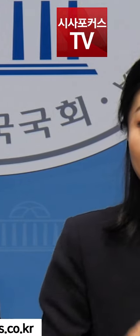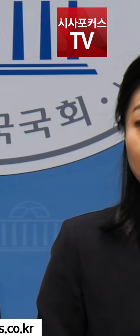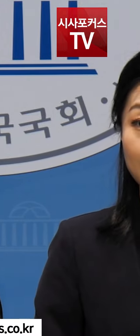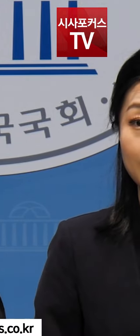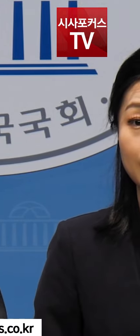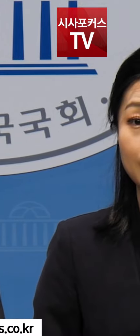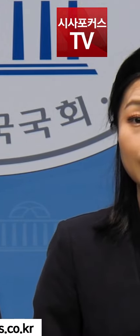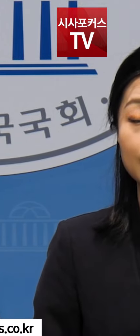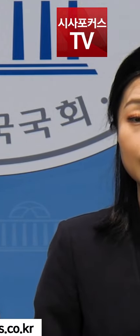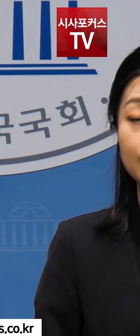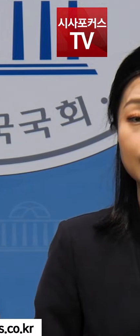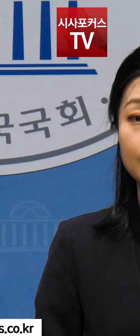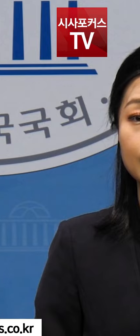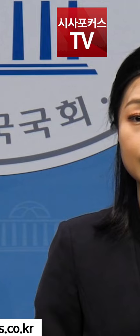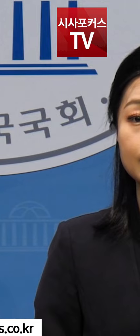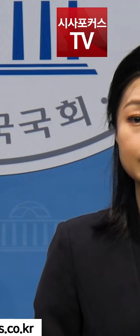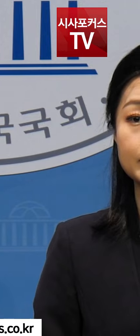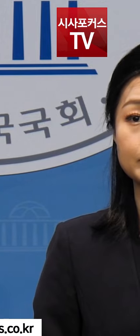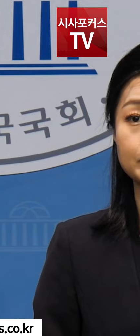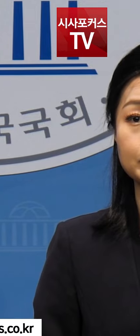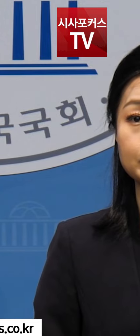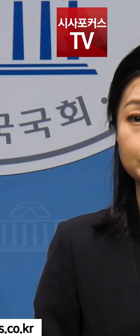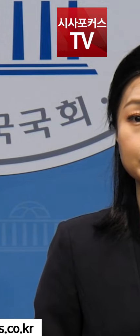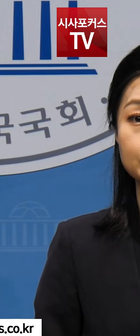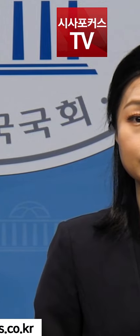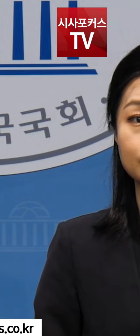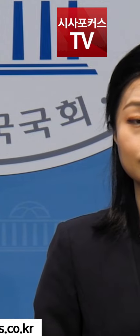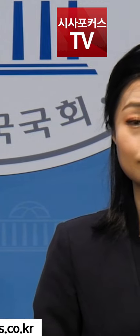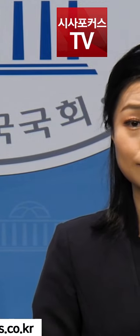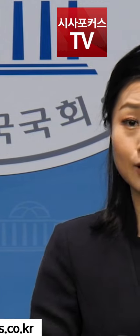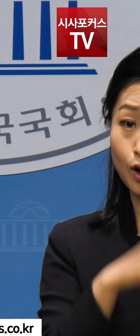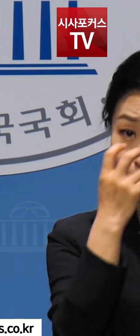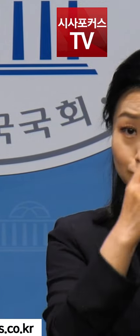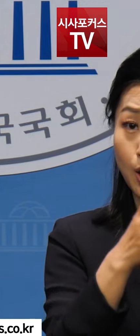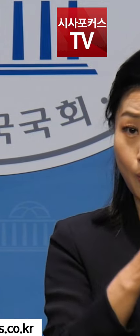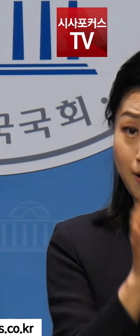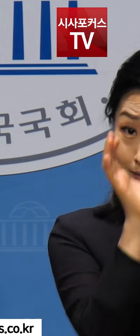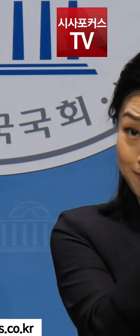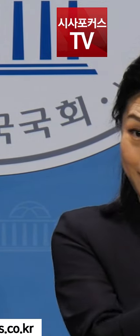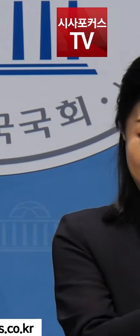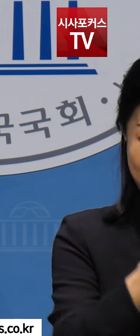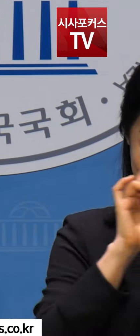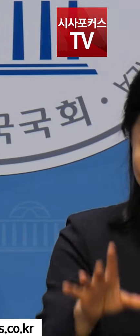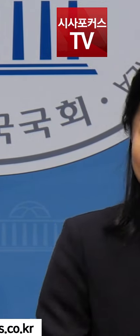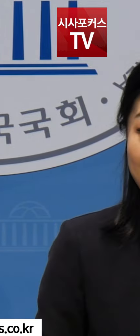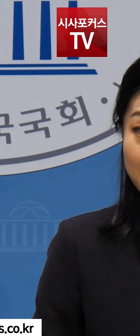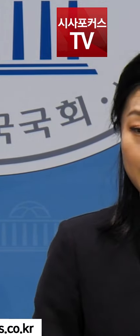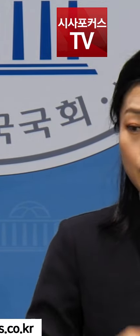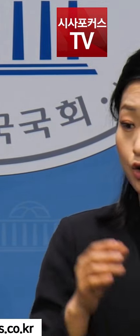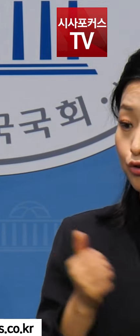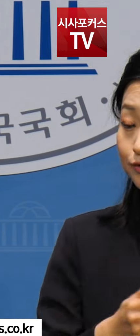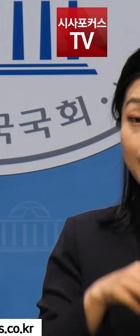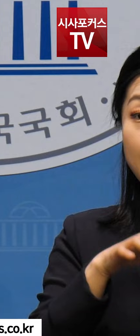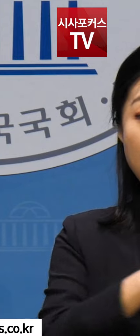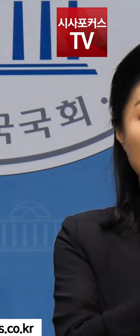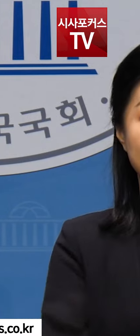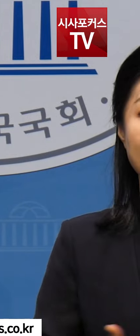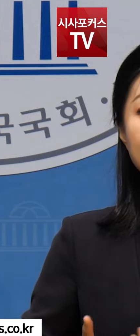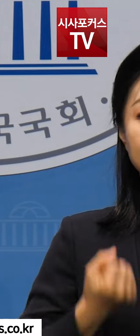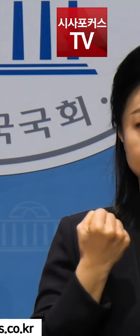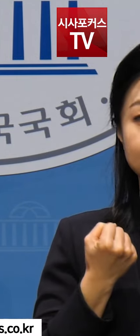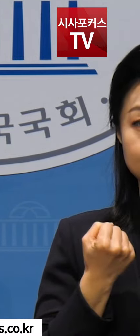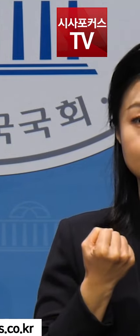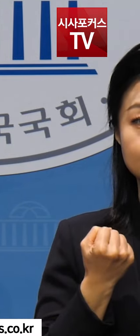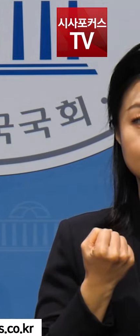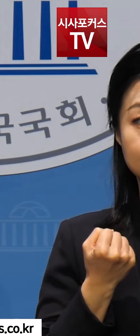수사와 관련된 것이니까 그냥 맡겨둬야 된다 이런 것보다는 우리가 그 국회에서 가지고 있는 모든